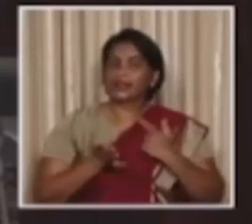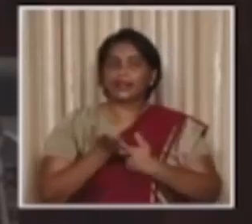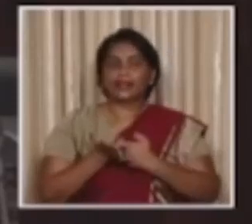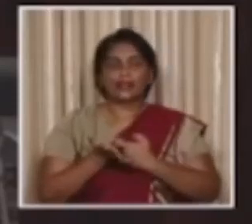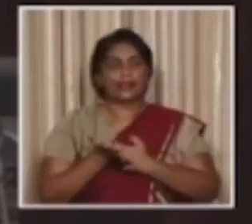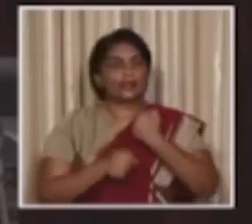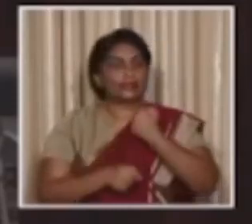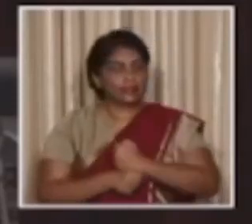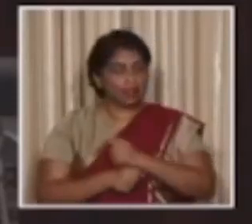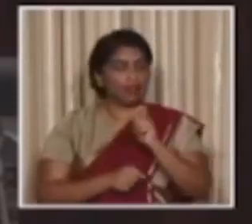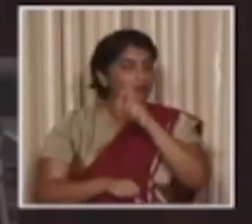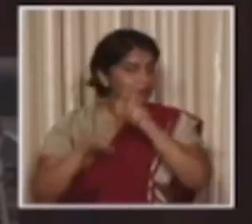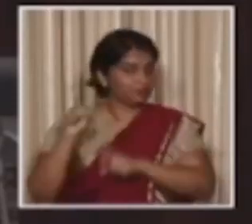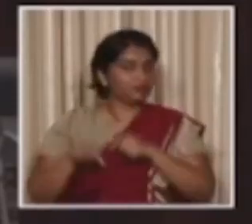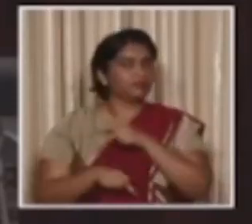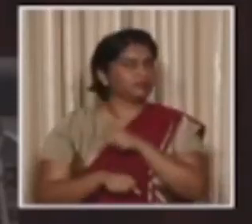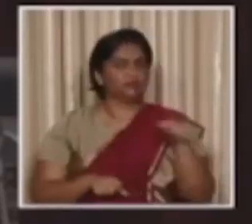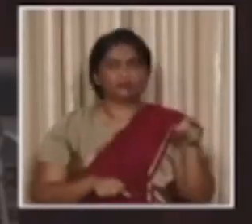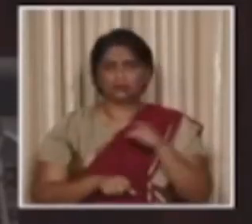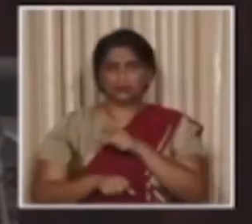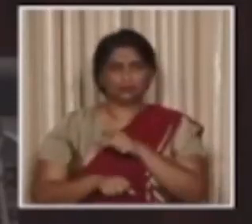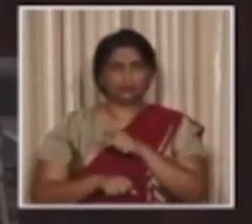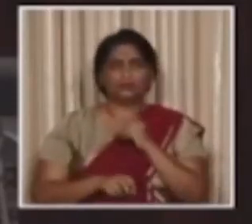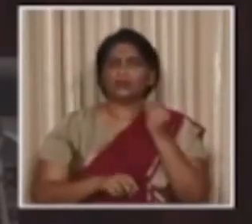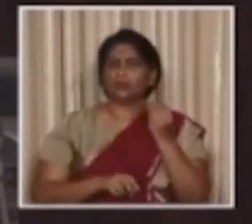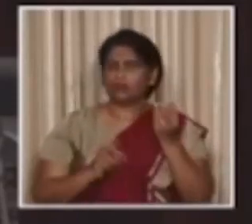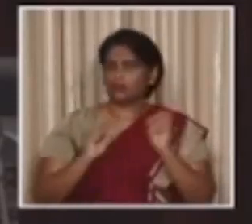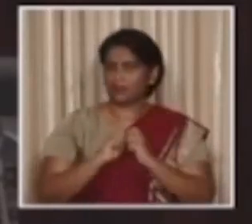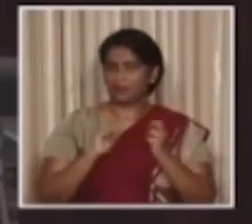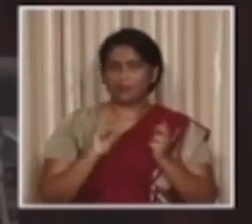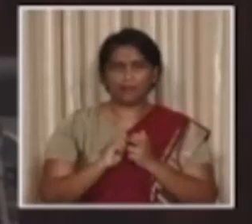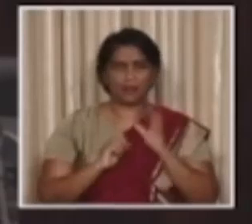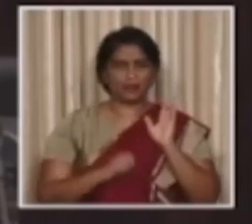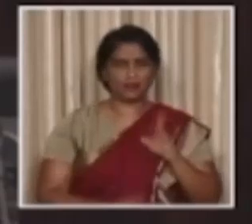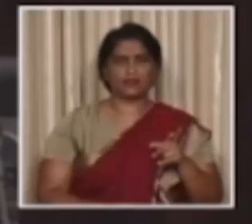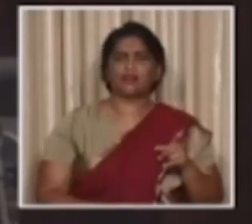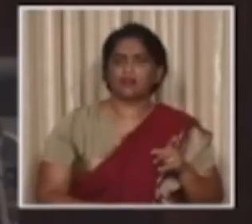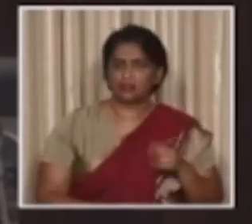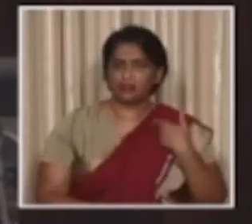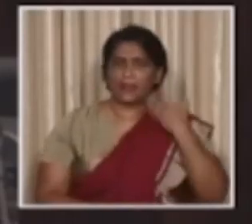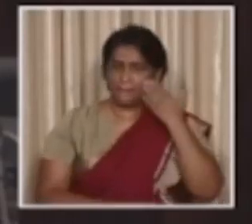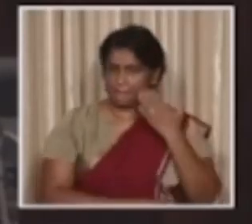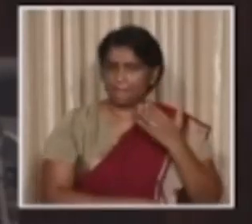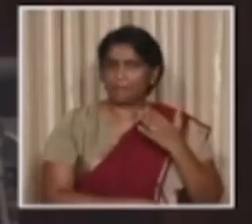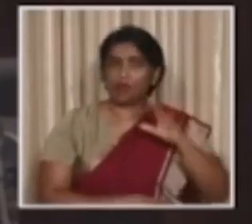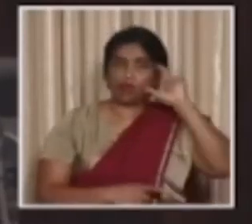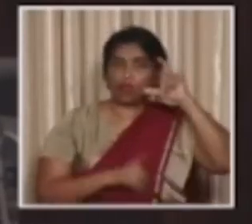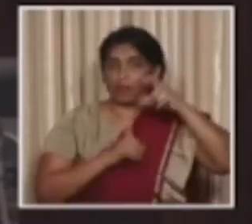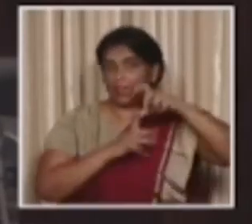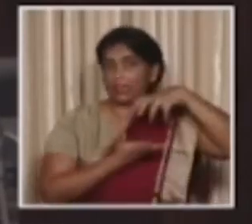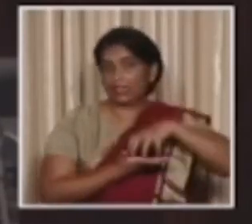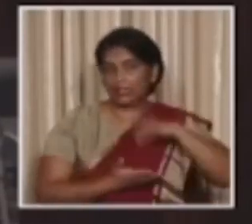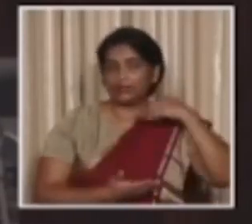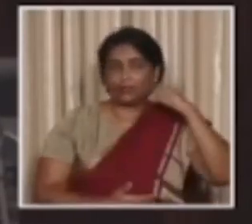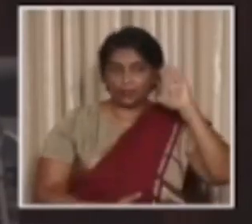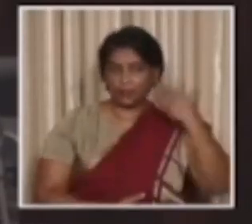රජිස්ටාර් සර්විස් එකේ නිලධාරීන් අතර යම් කිසි ගැටුමක් තියෙන බවක් අපිට පේනවා. මොකද කොළඹ දිස්ත්‍රික්කය තුළ